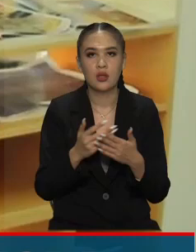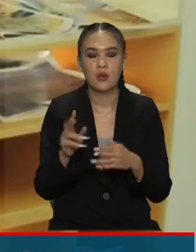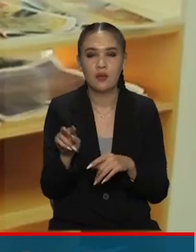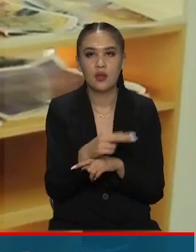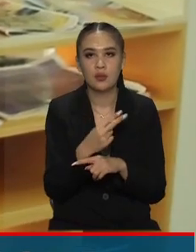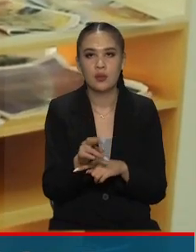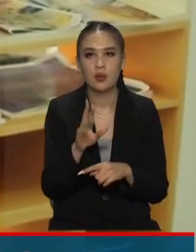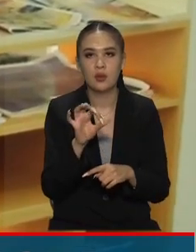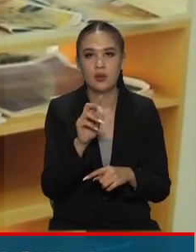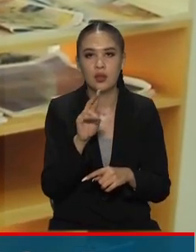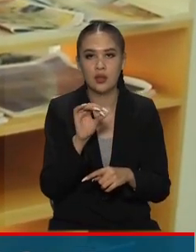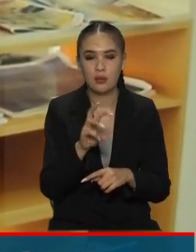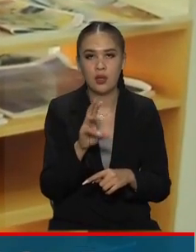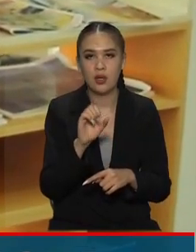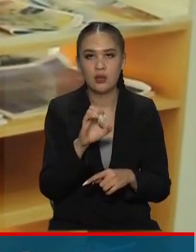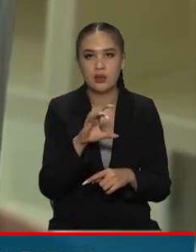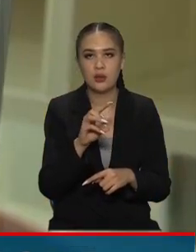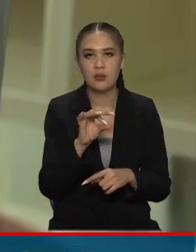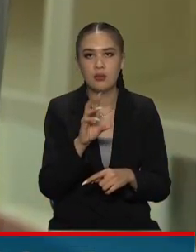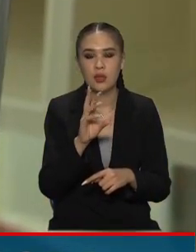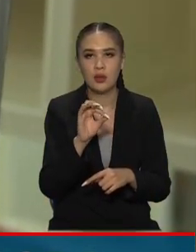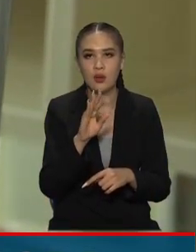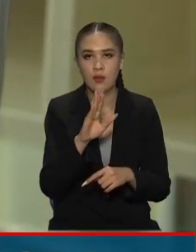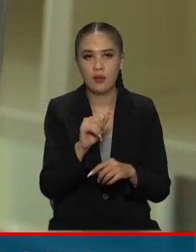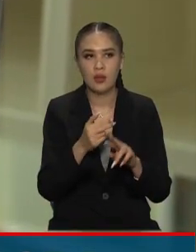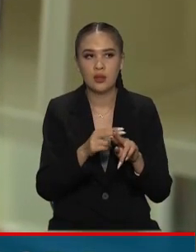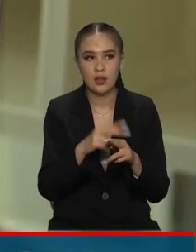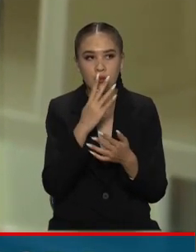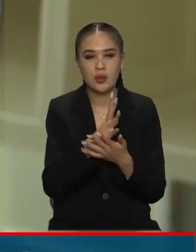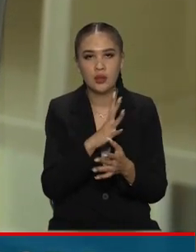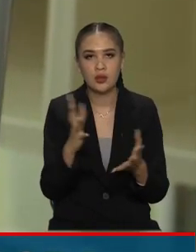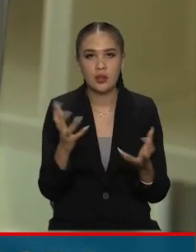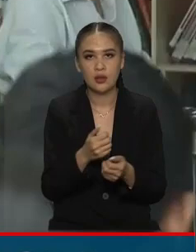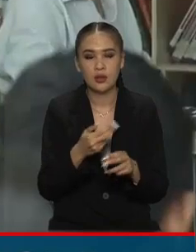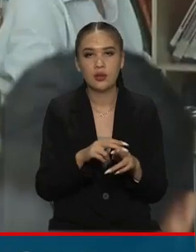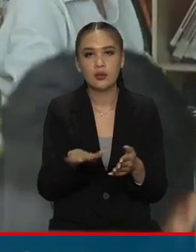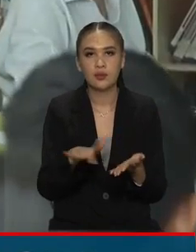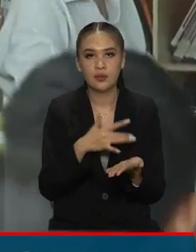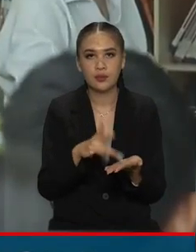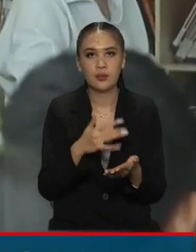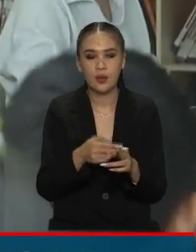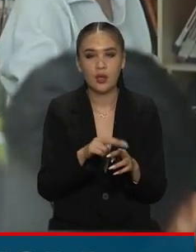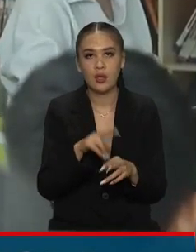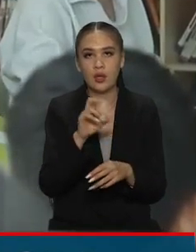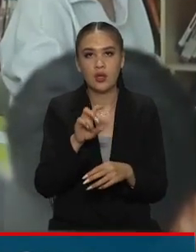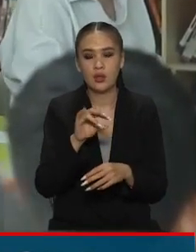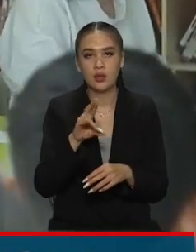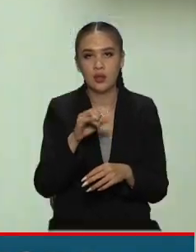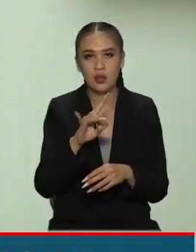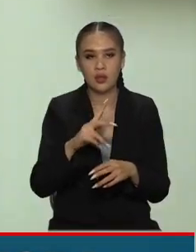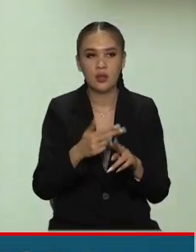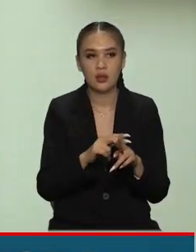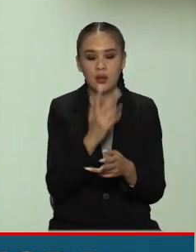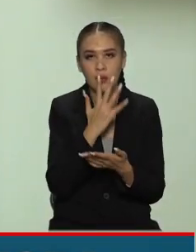воспитанницей Куркем Касымбековой. Именно ее красивым почерком наполнено содержание страниц календаря. Уникальный настенный календарь и еще гипсовый